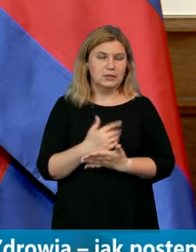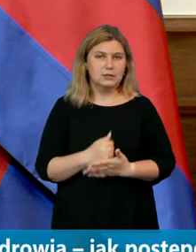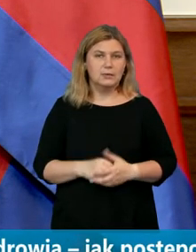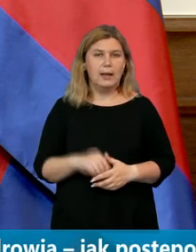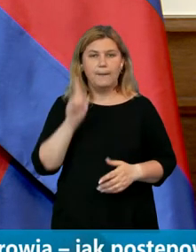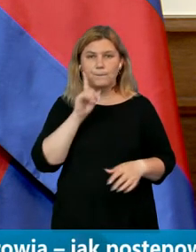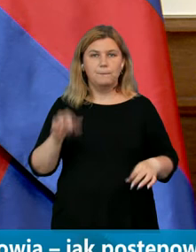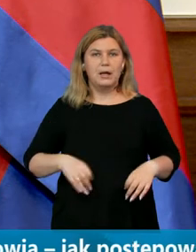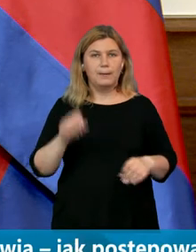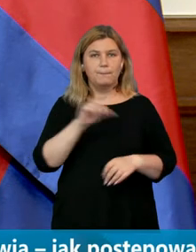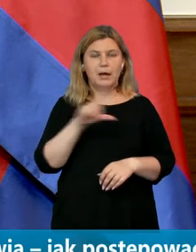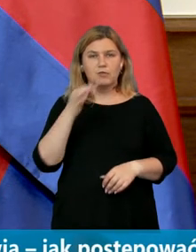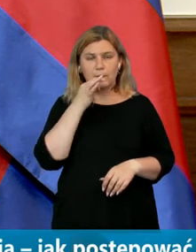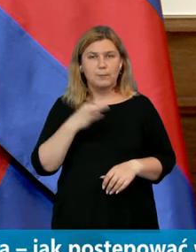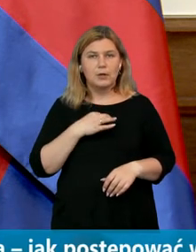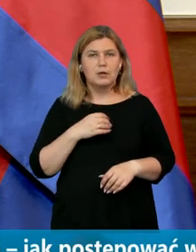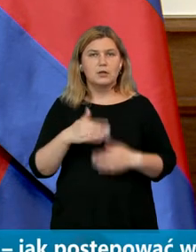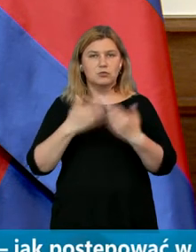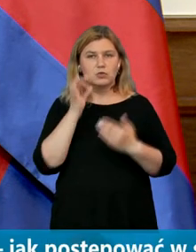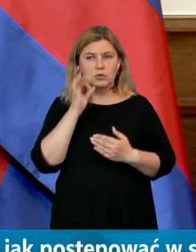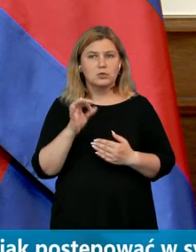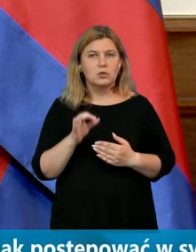Paweł pyta. Dzień dobry, panie prezydencie. Pytanie,